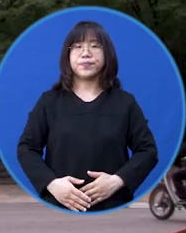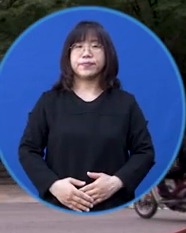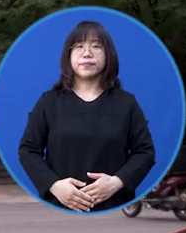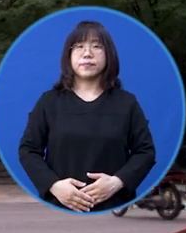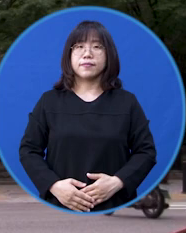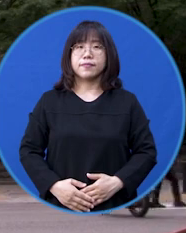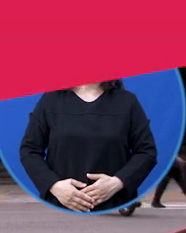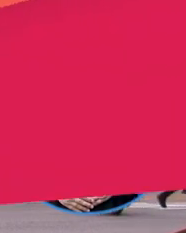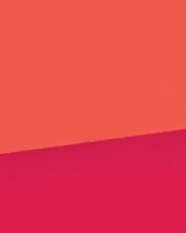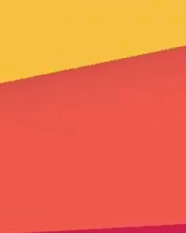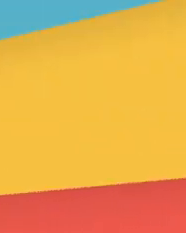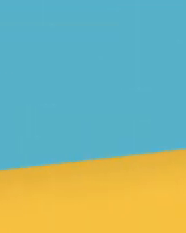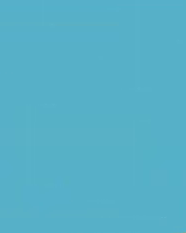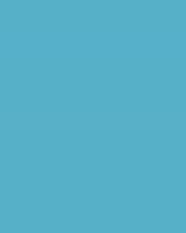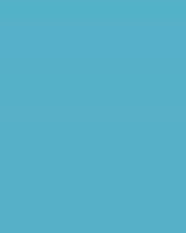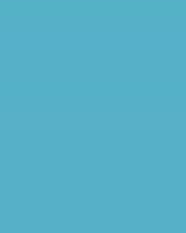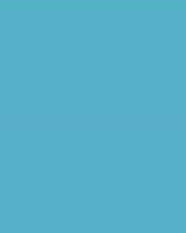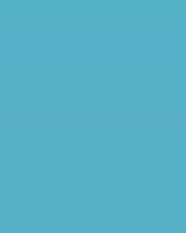문의하면 됩니다.